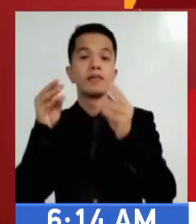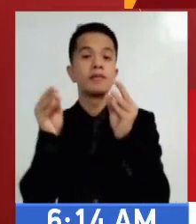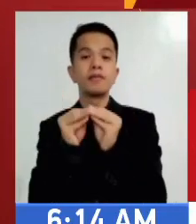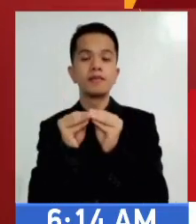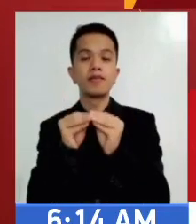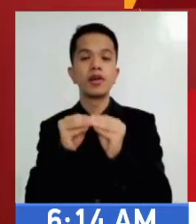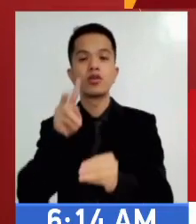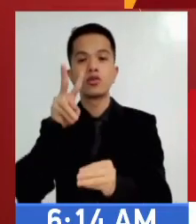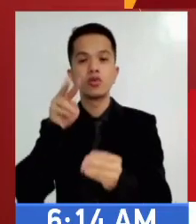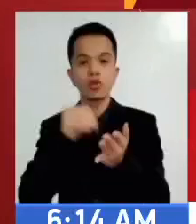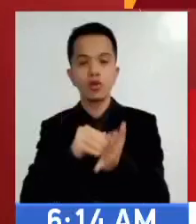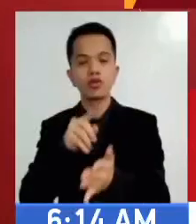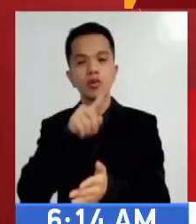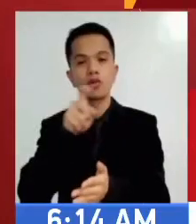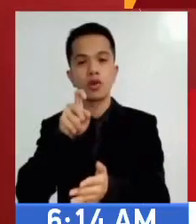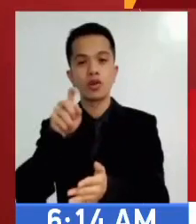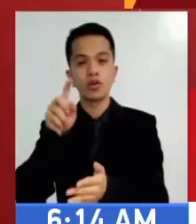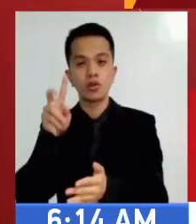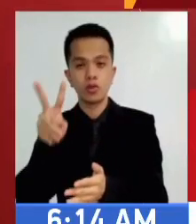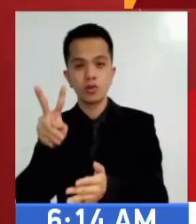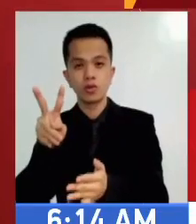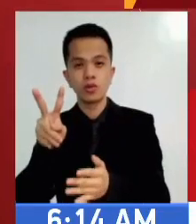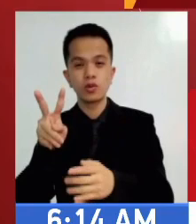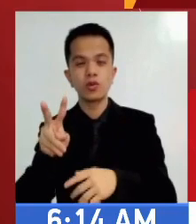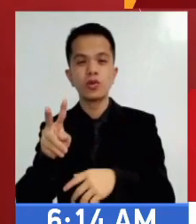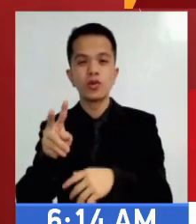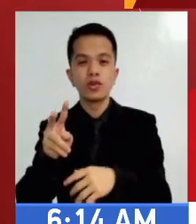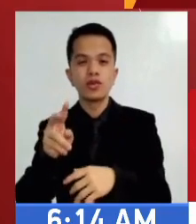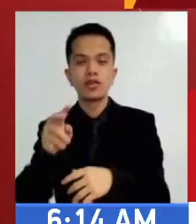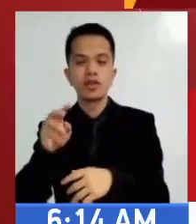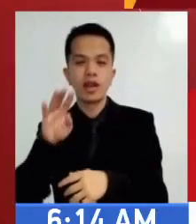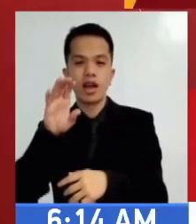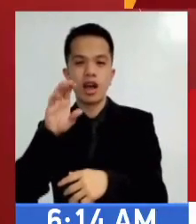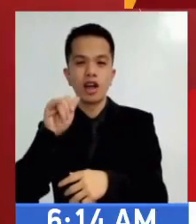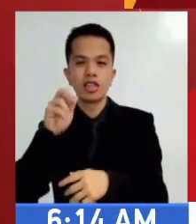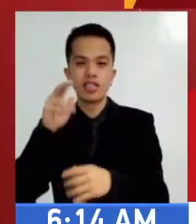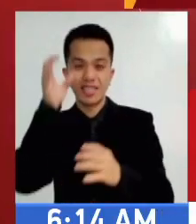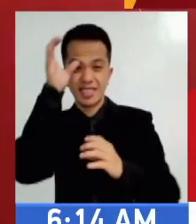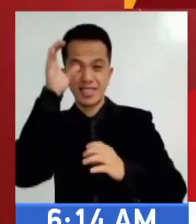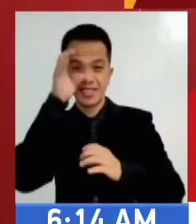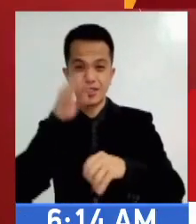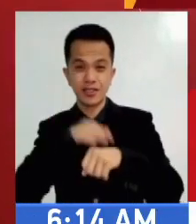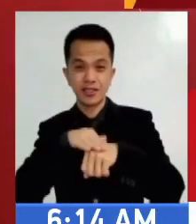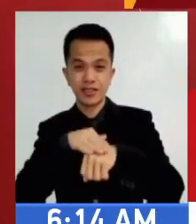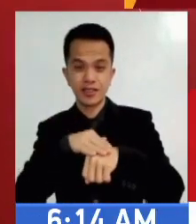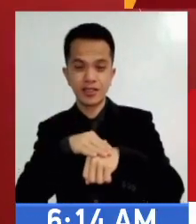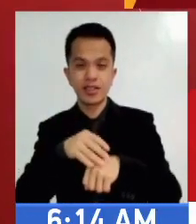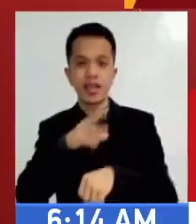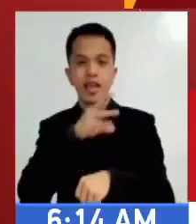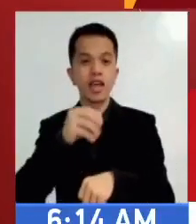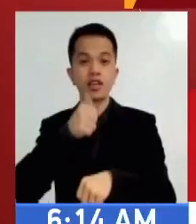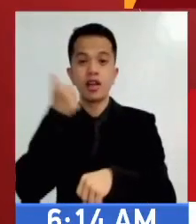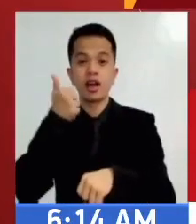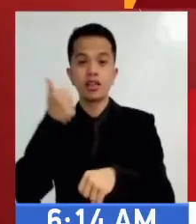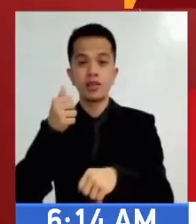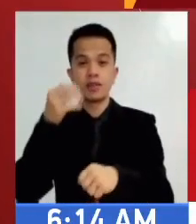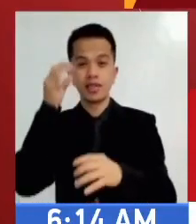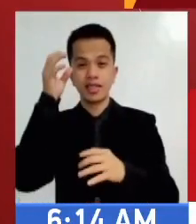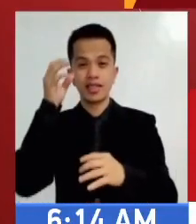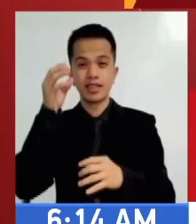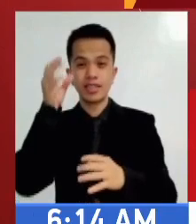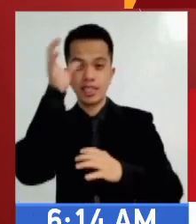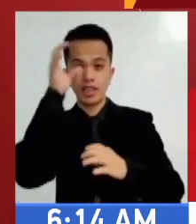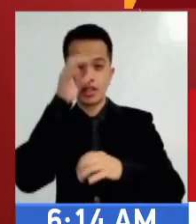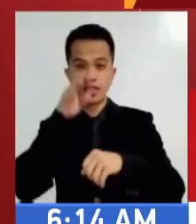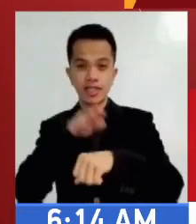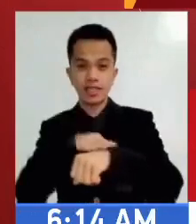2,102 basal cell carcinomas and 614 squamous cell carcinomas. Yung mga sunburn, ang